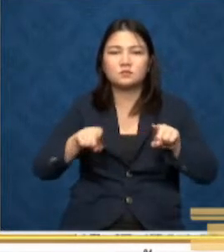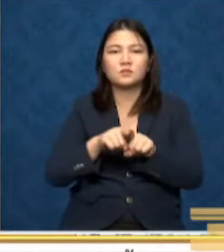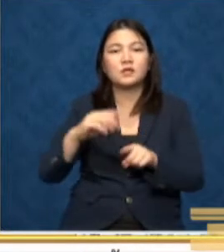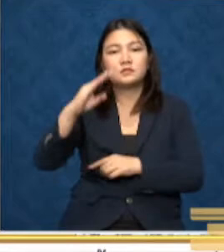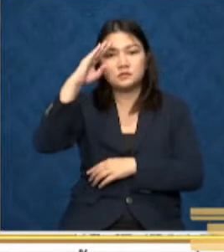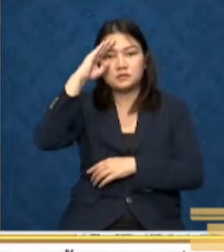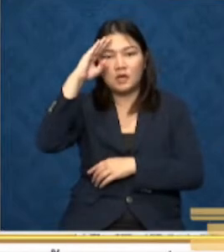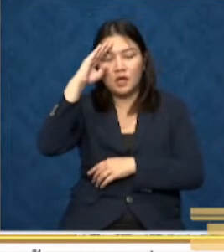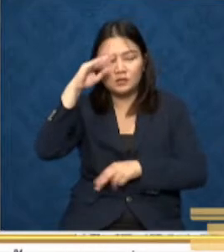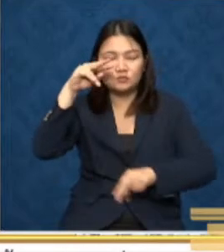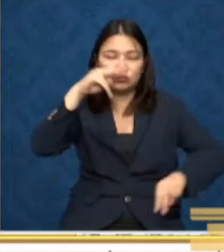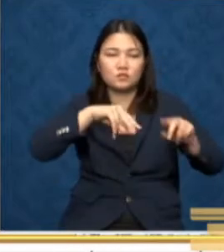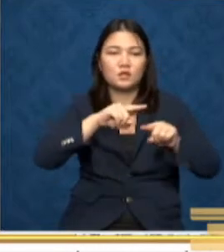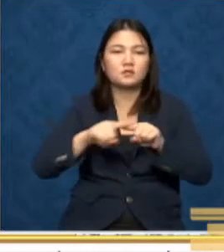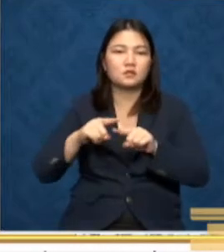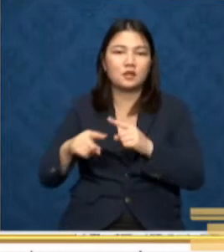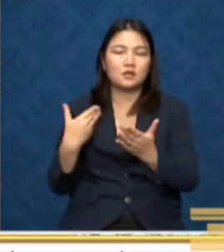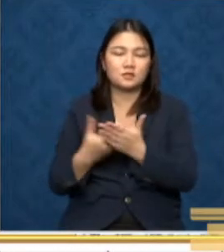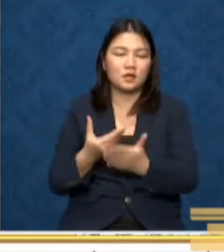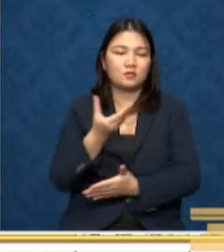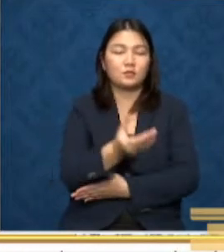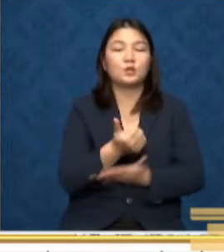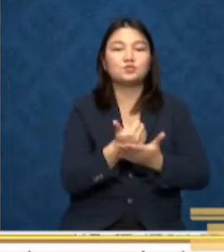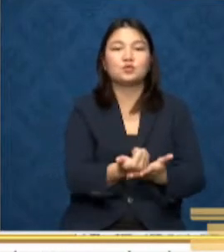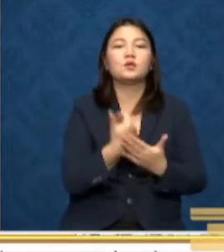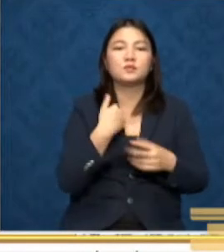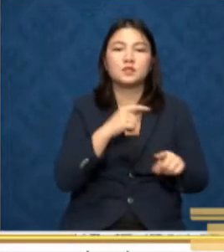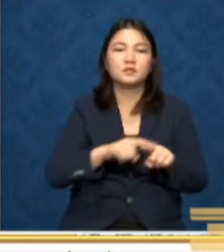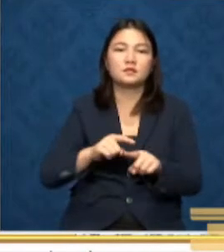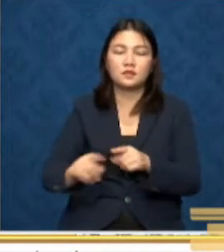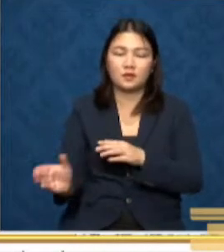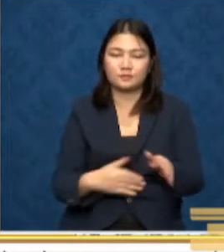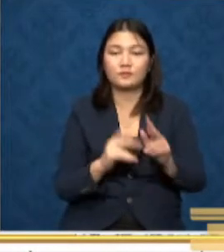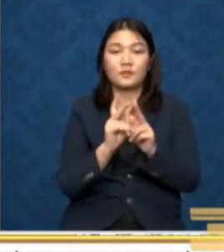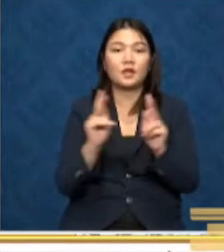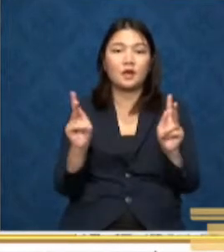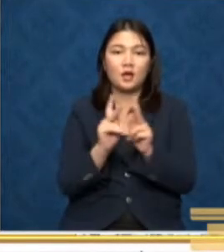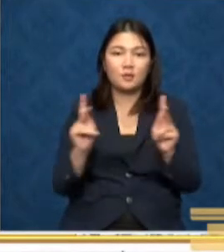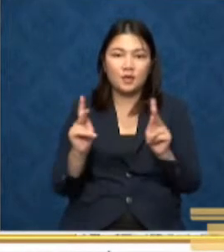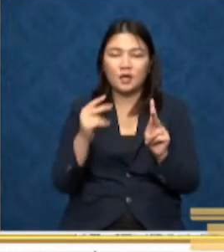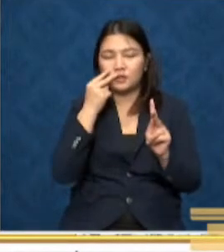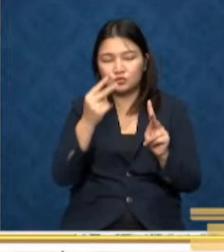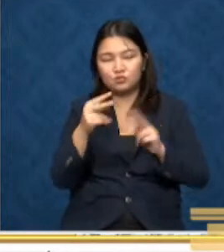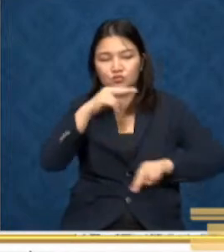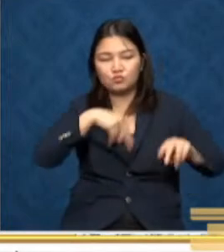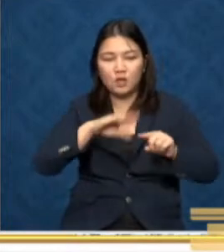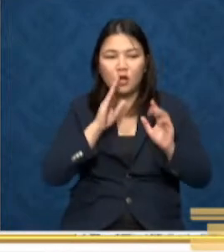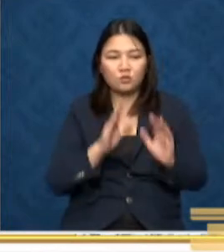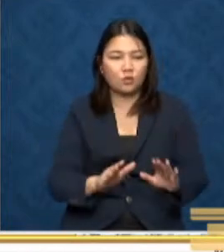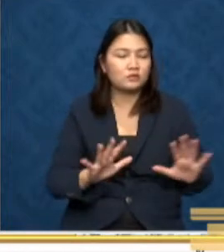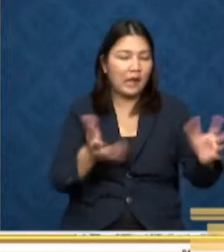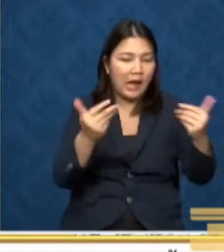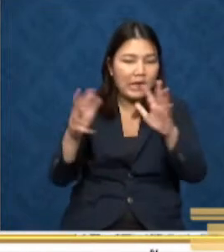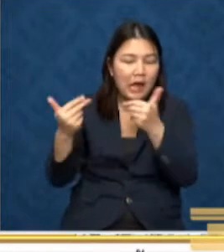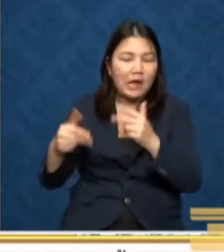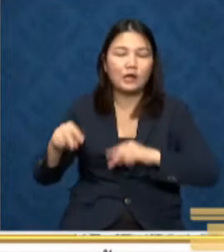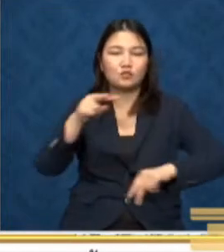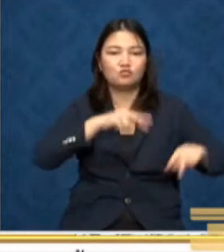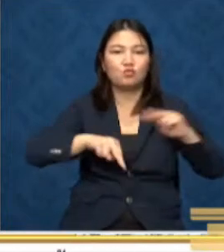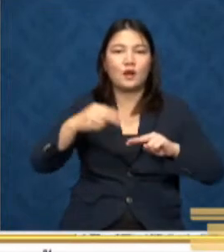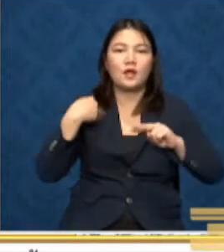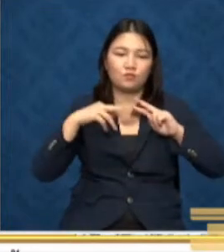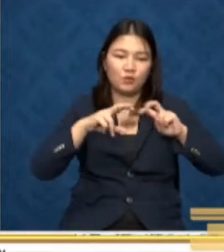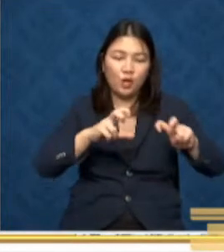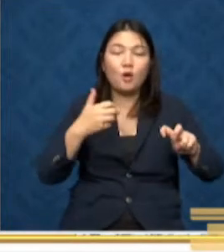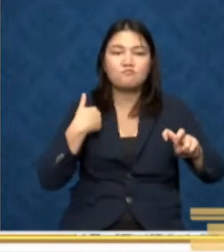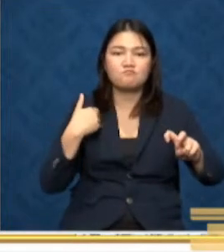ไกการชดใช้สินไหมทดแทนค่ะการคณะตั้งคณะกรรมการผู้สูญหายแห่งชาตินะคะจัดให้มีการสอบสวนรายงานการ